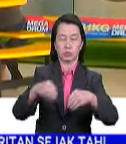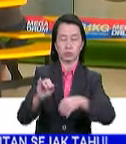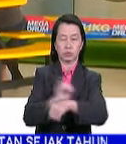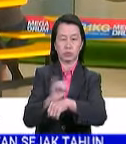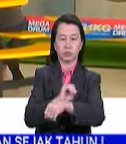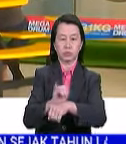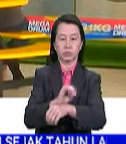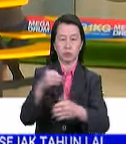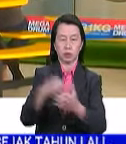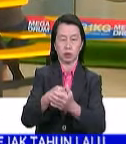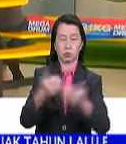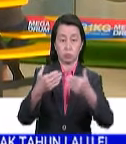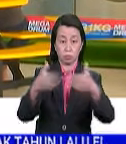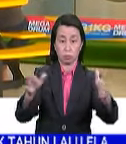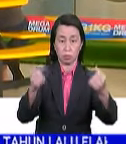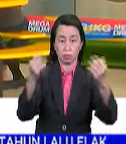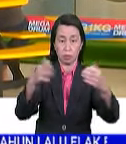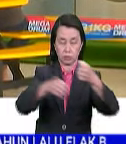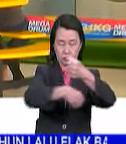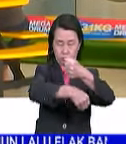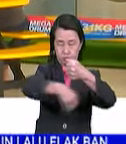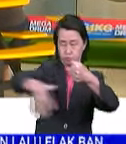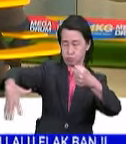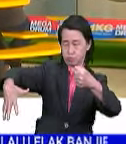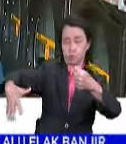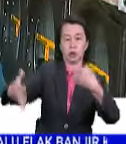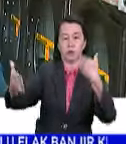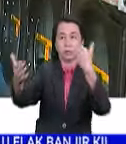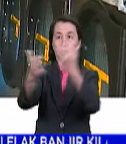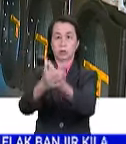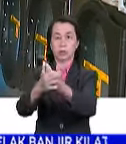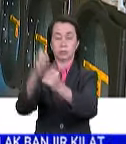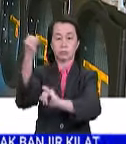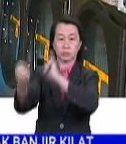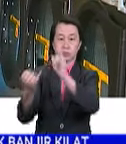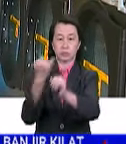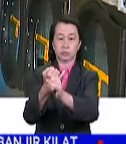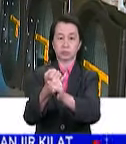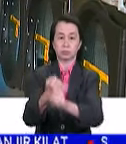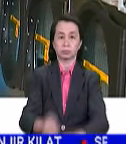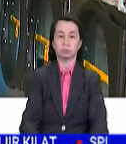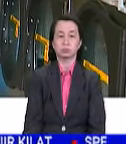industri dan membuka lebih banyak cawangan sehingga ke peringkat antarabangsa.